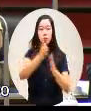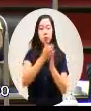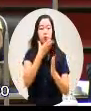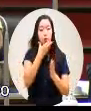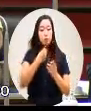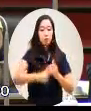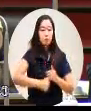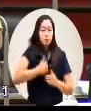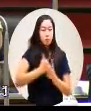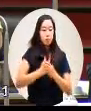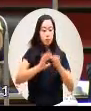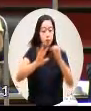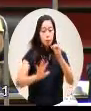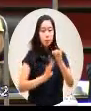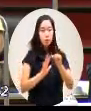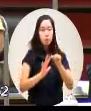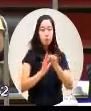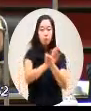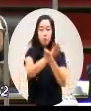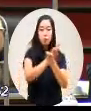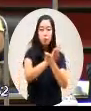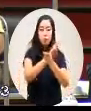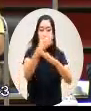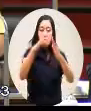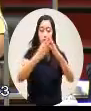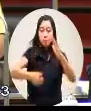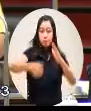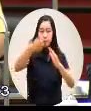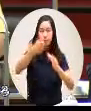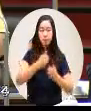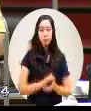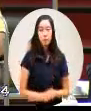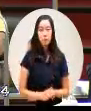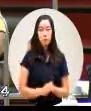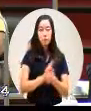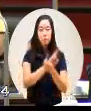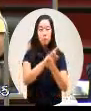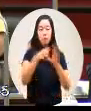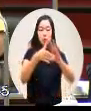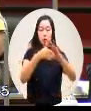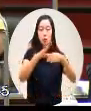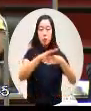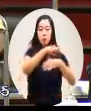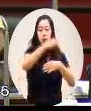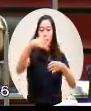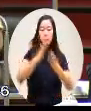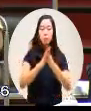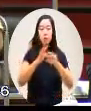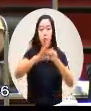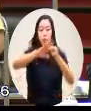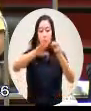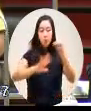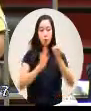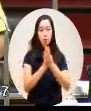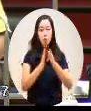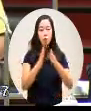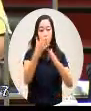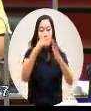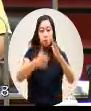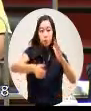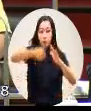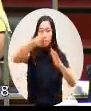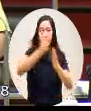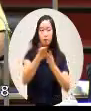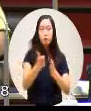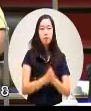中林文正校长，文山高中刘世林校长，岭